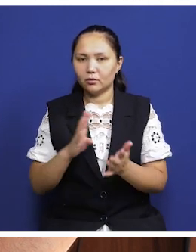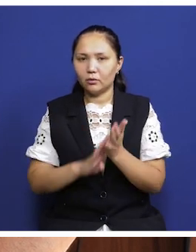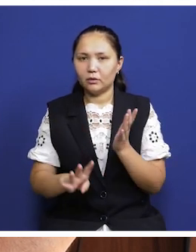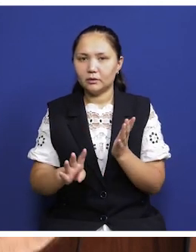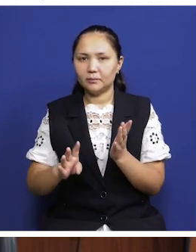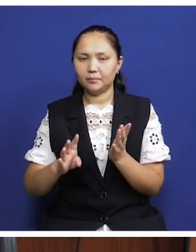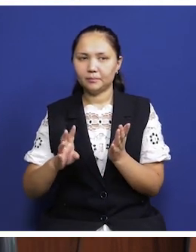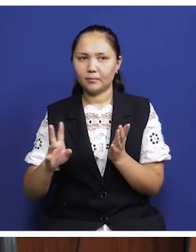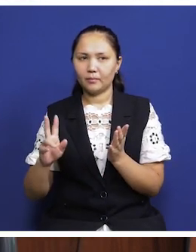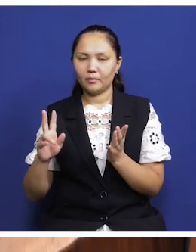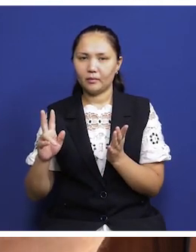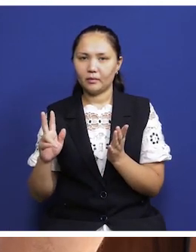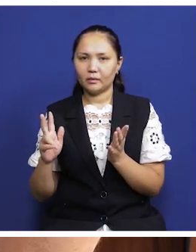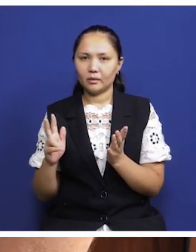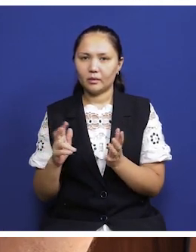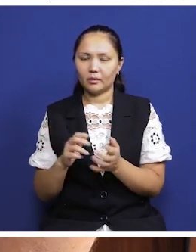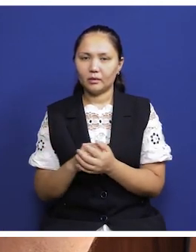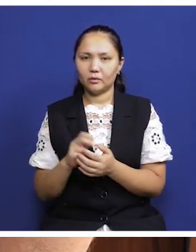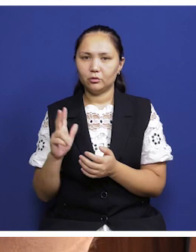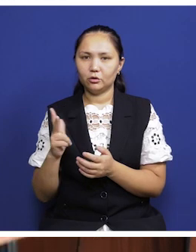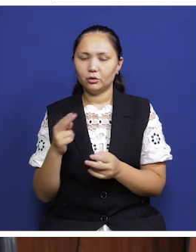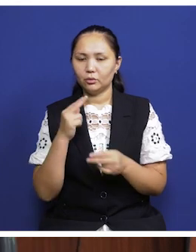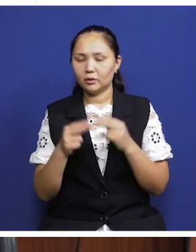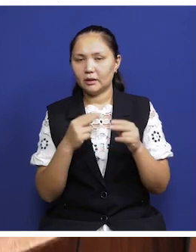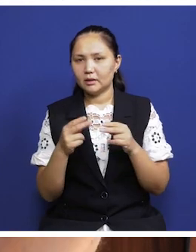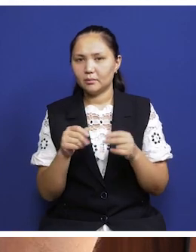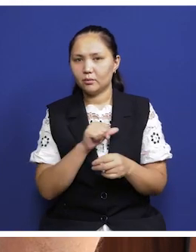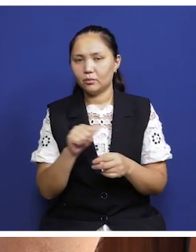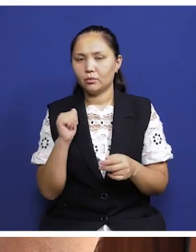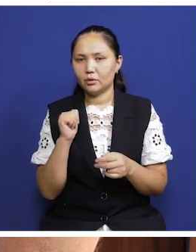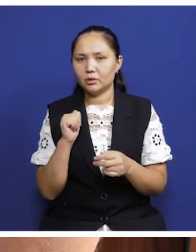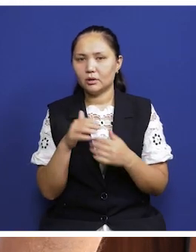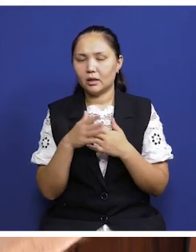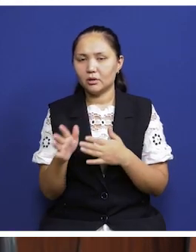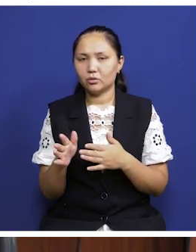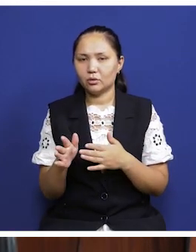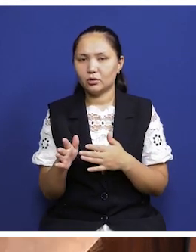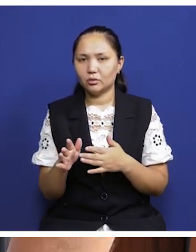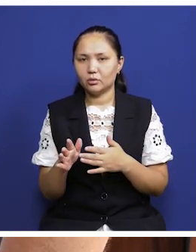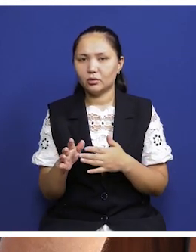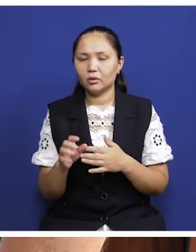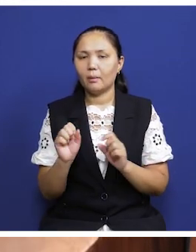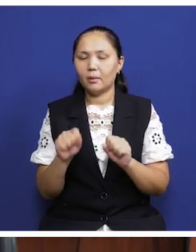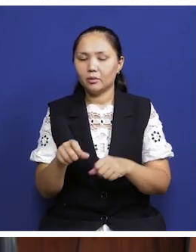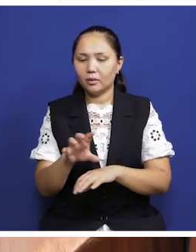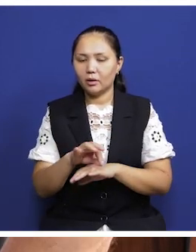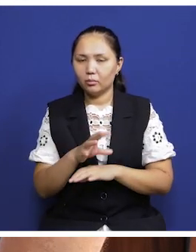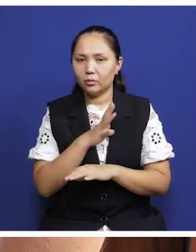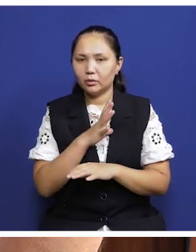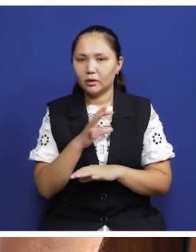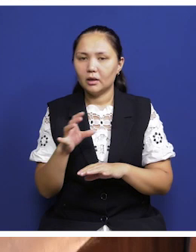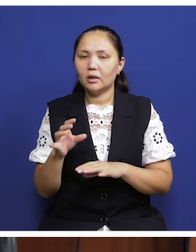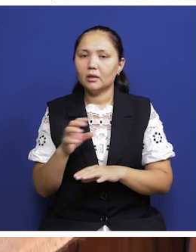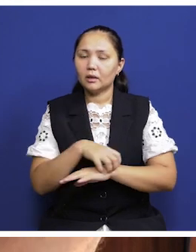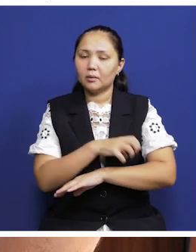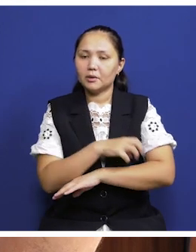9-ы, 3-еуі өз кәсібіне жаңағы ашуға рұқсат алып, облыстық комиссиядан